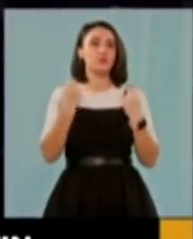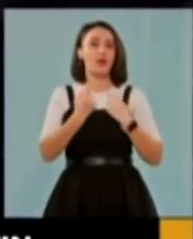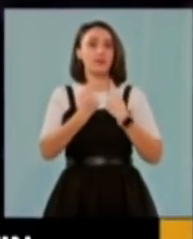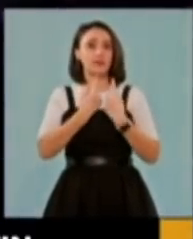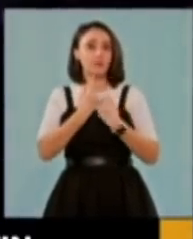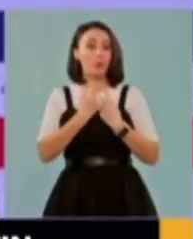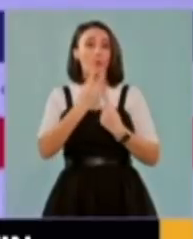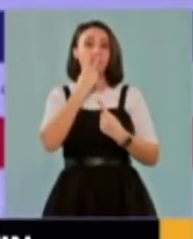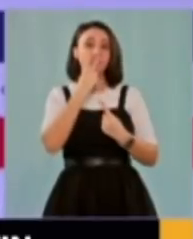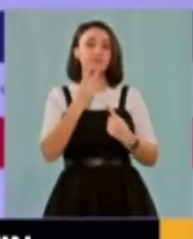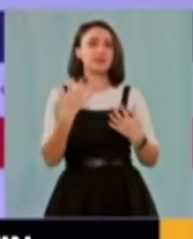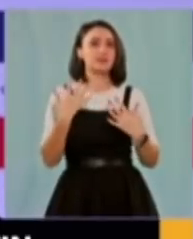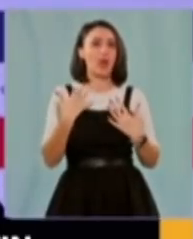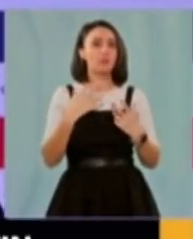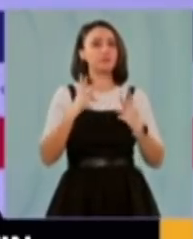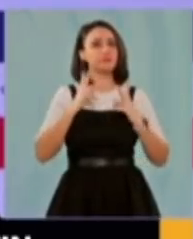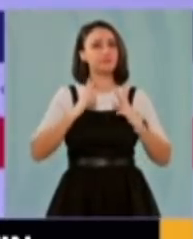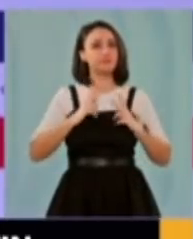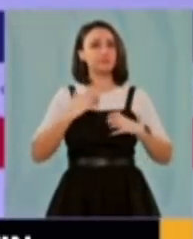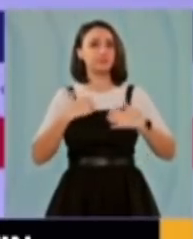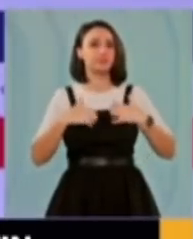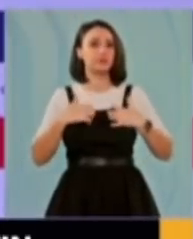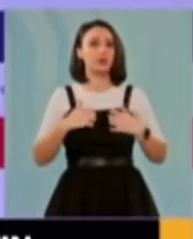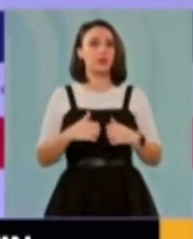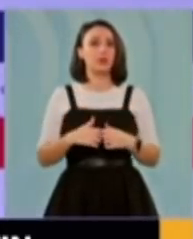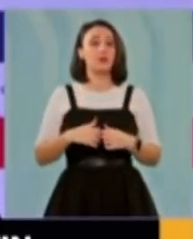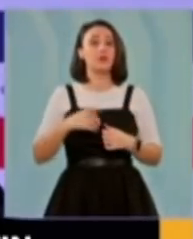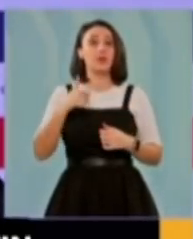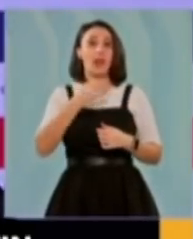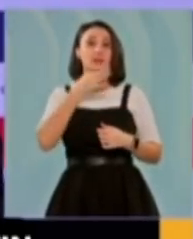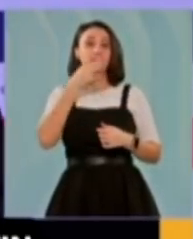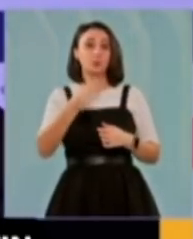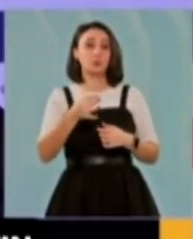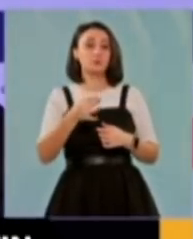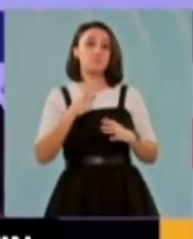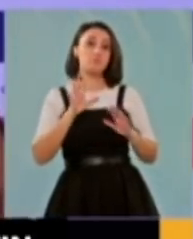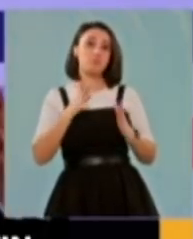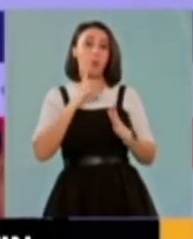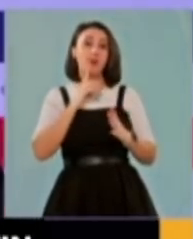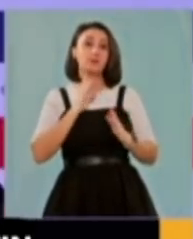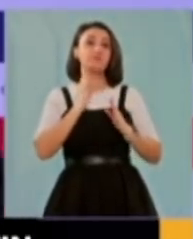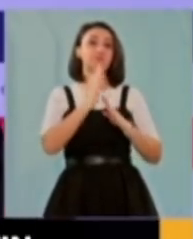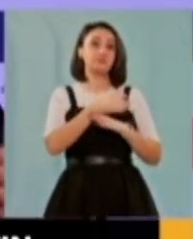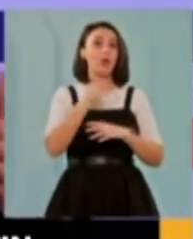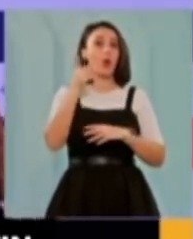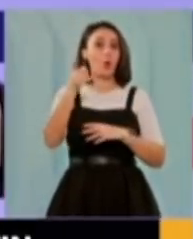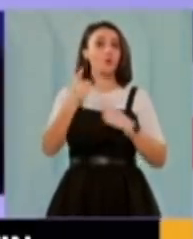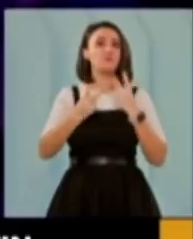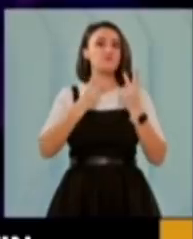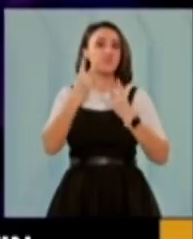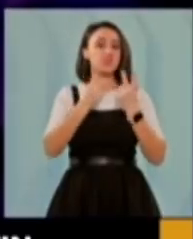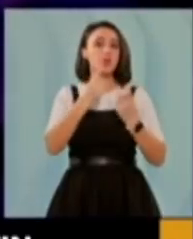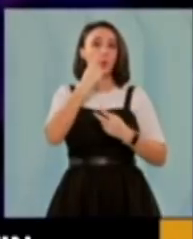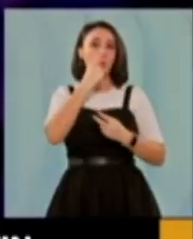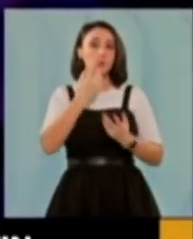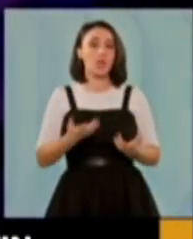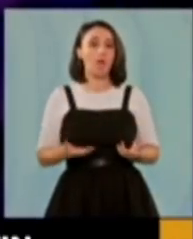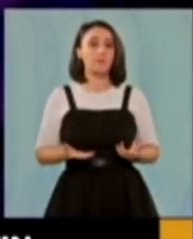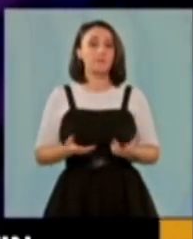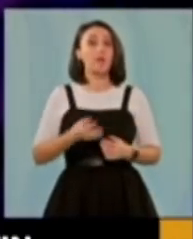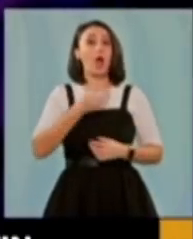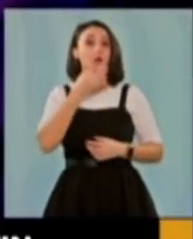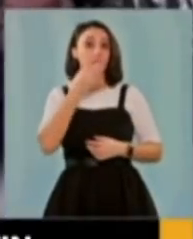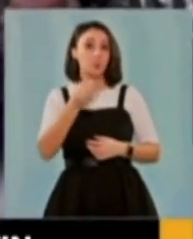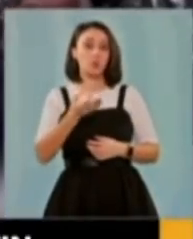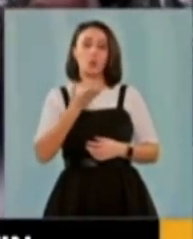diplomatice în vederea slăbirii tensiunilor din estul Europei acesta a declarat că nu Exclude o eventuală vizită la Moscova acesta a mai spus că nu